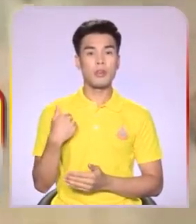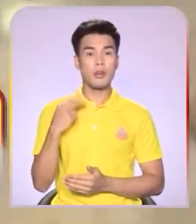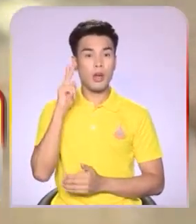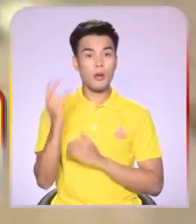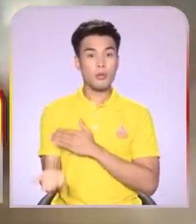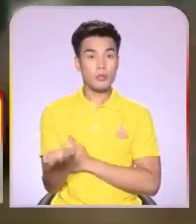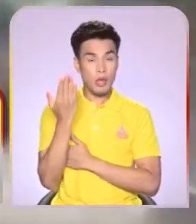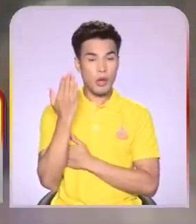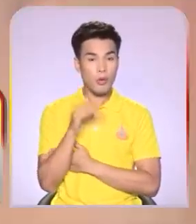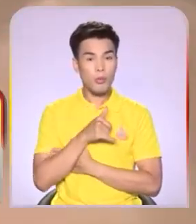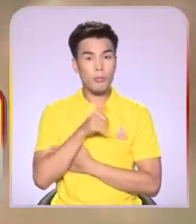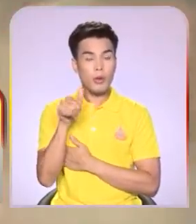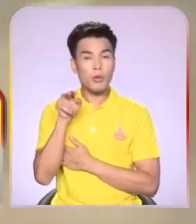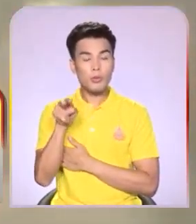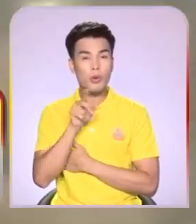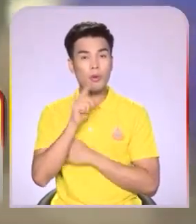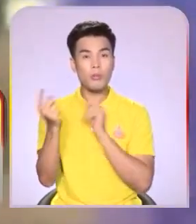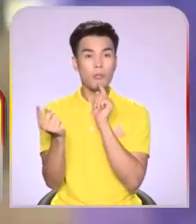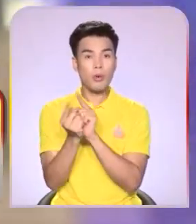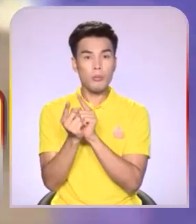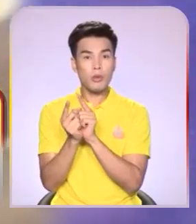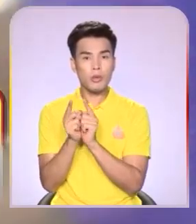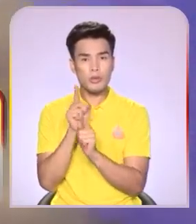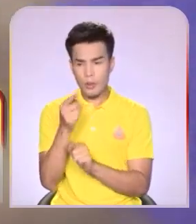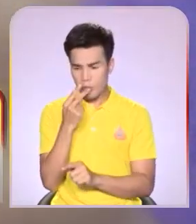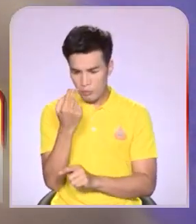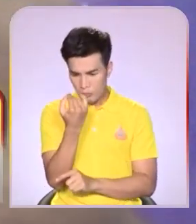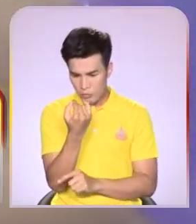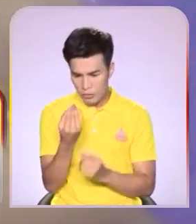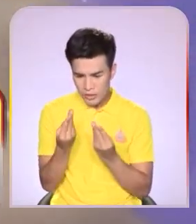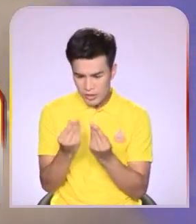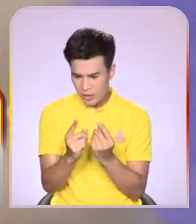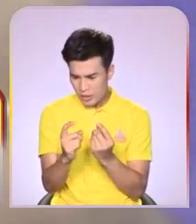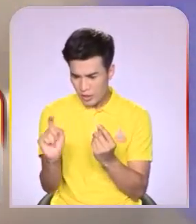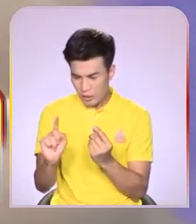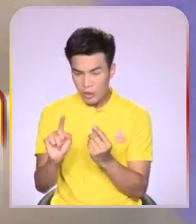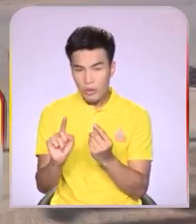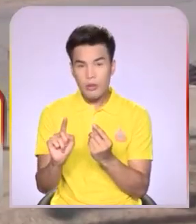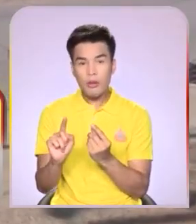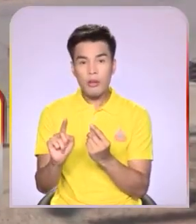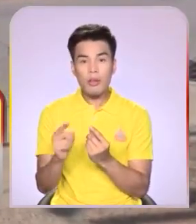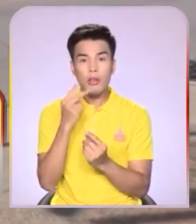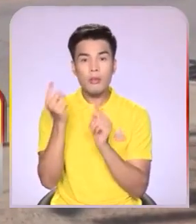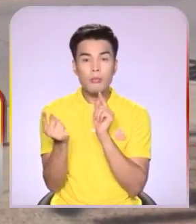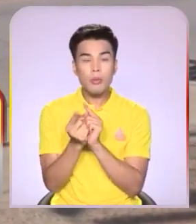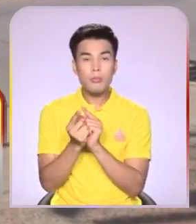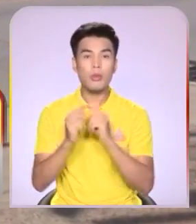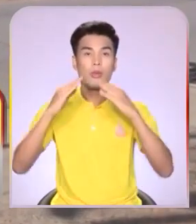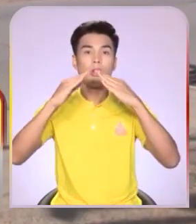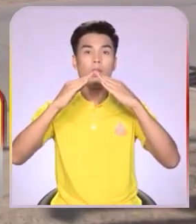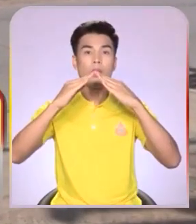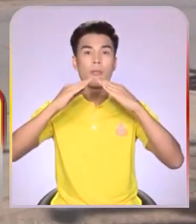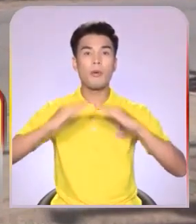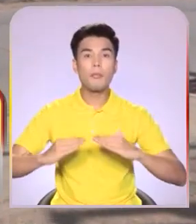ลงไปพื้นที่เลยไปที่อู่ซ่อมรถนี้เลยนะไปดูว่าเอ๊ะเสียหายตรงไหนบ้างก็เห็นว่าอ้าวที่เจอว่าเสียหายคือหลังคา